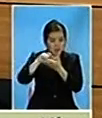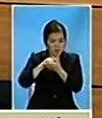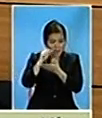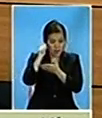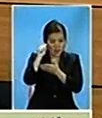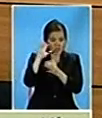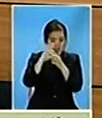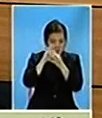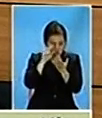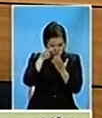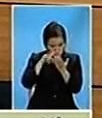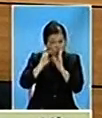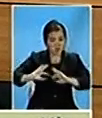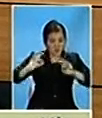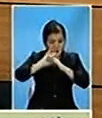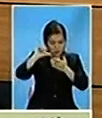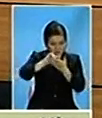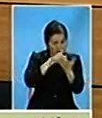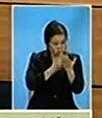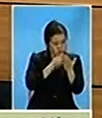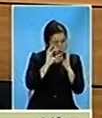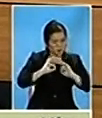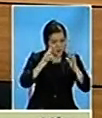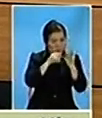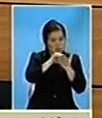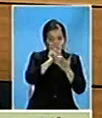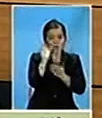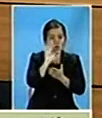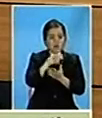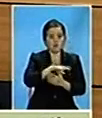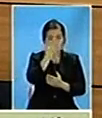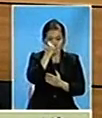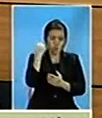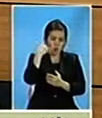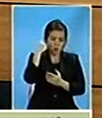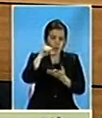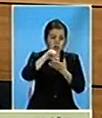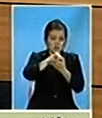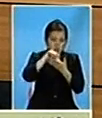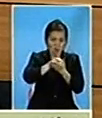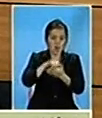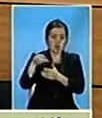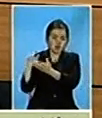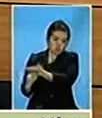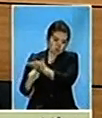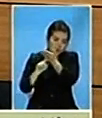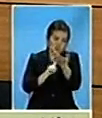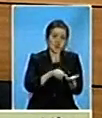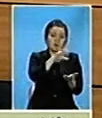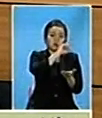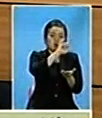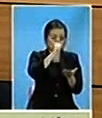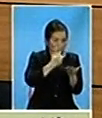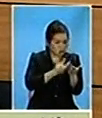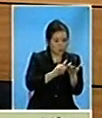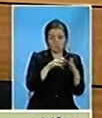ในส่วนที่จำเป็นถ้ามันไม่จำเป็นเราก็ไม่ควรจะไปแก้เพราะทุกครั้งที่แก้เนี่ยสมาชิกสภาผู้แทนราษฎรเนี่ยนะครับเขาก็ไ